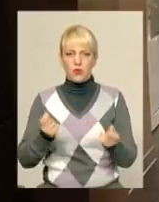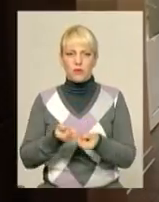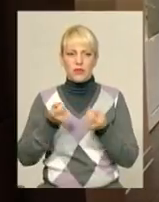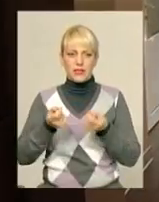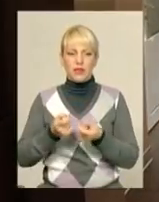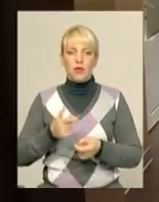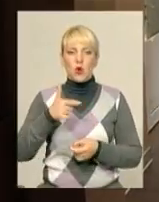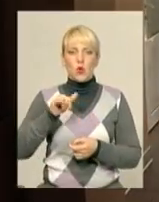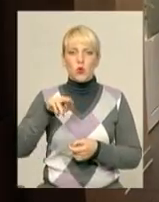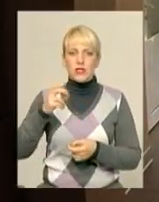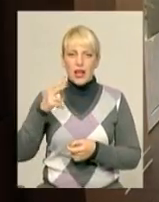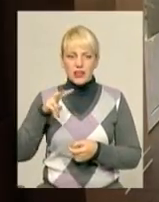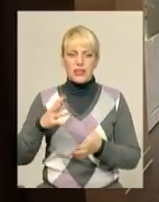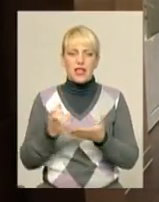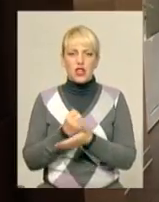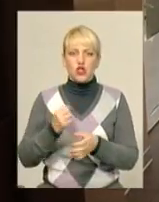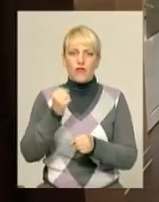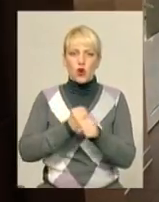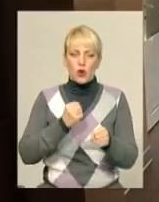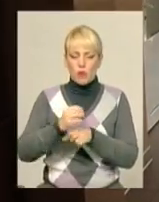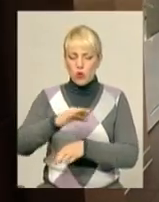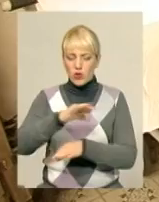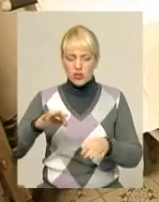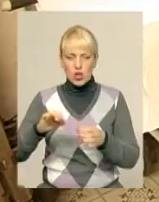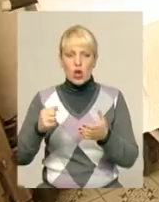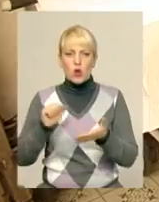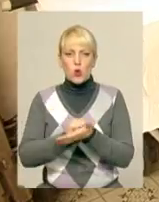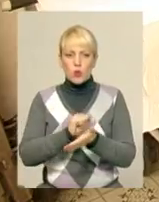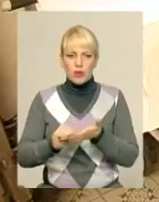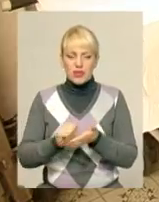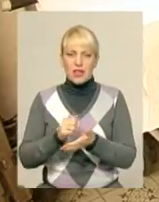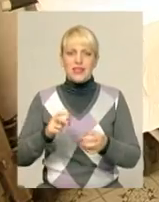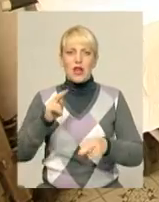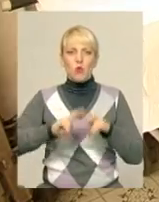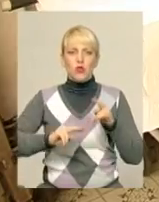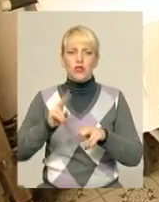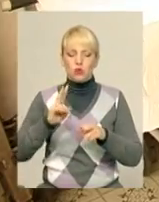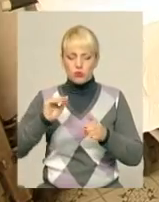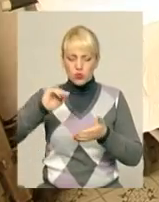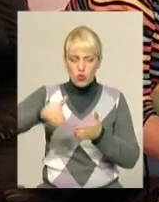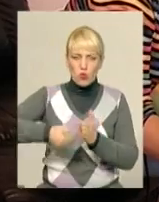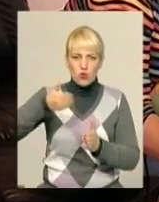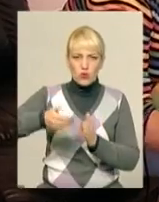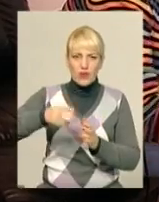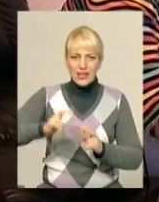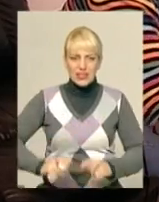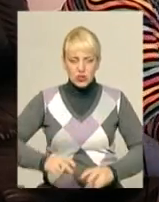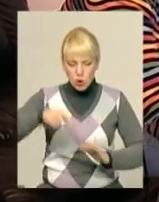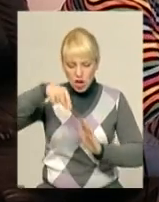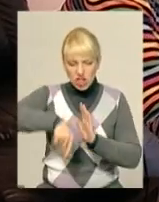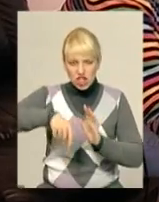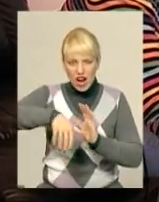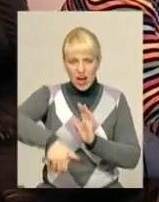Павло Гуцел вже знайшов розробників проєктно-кошторисної документації, будівельників, які купатимуть шахту, і монтажників, які